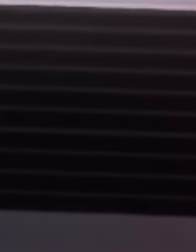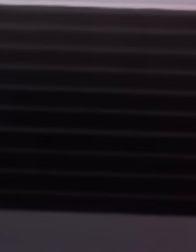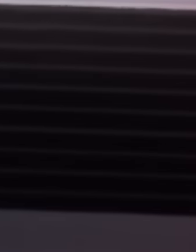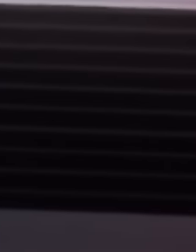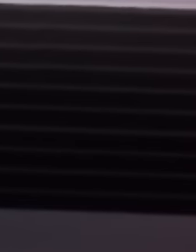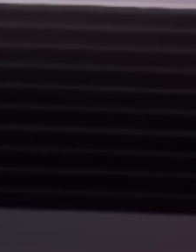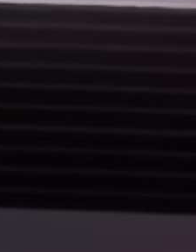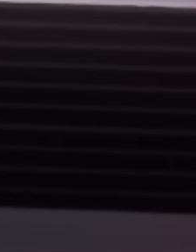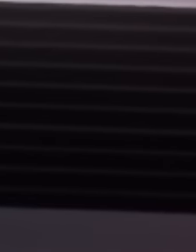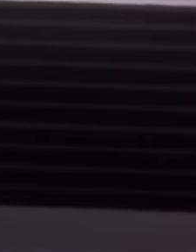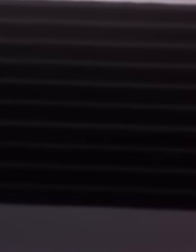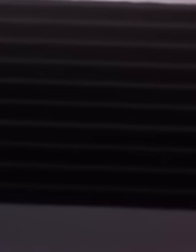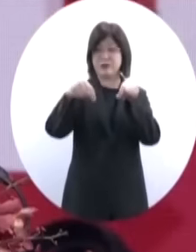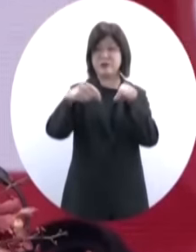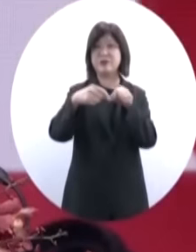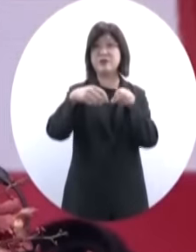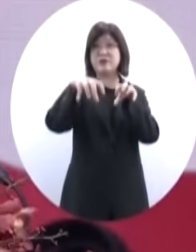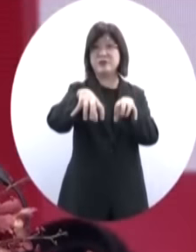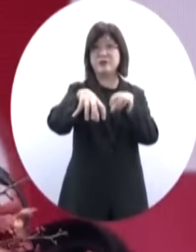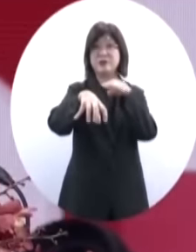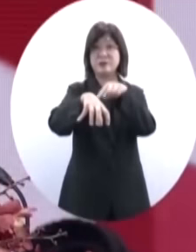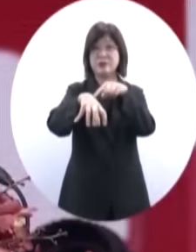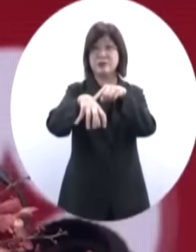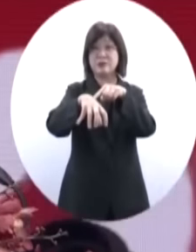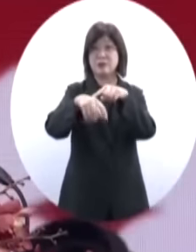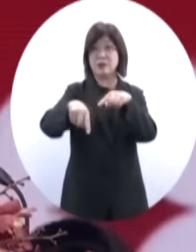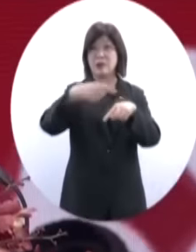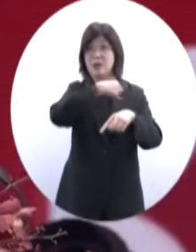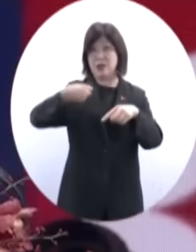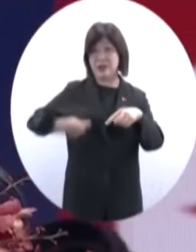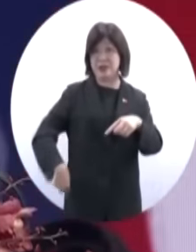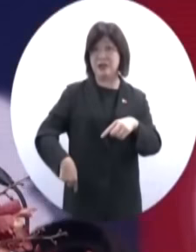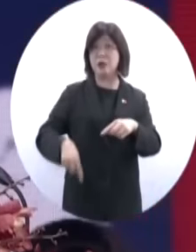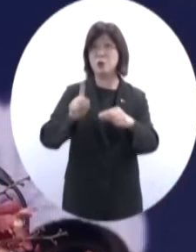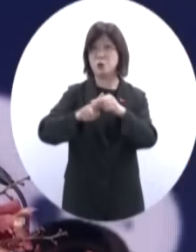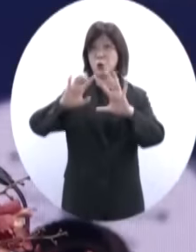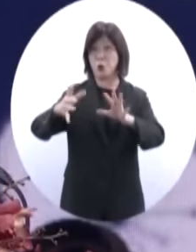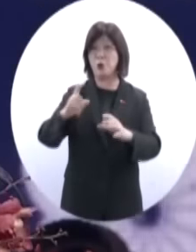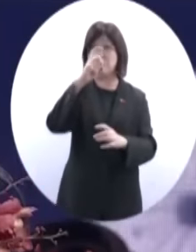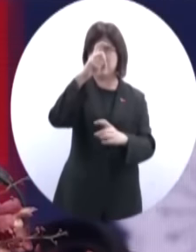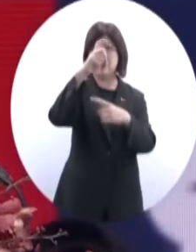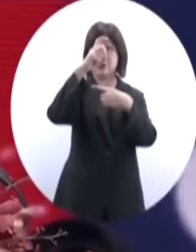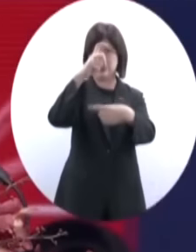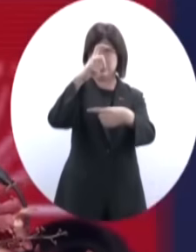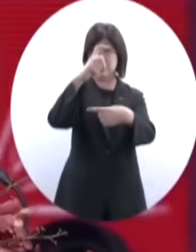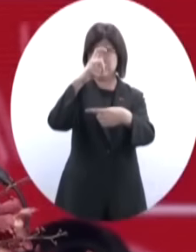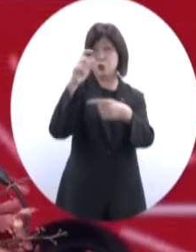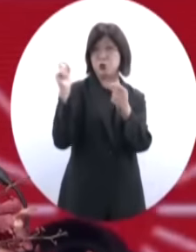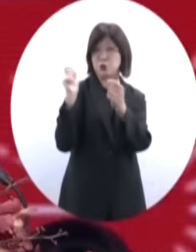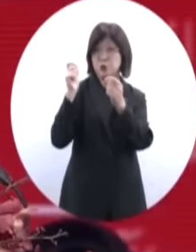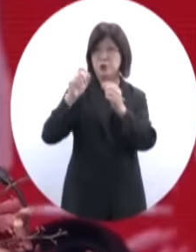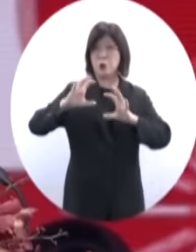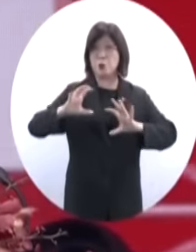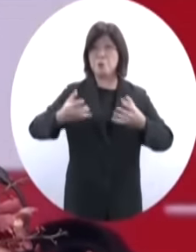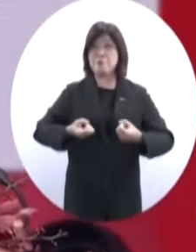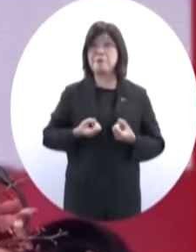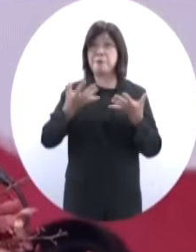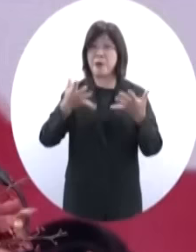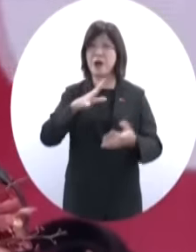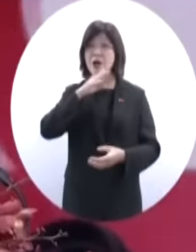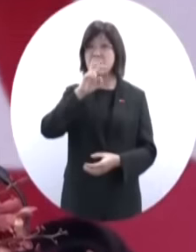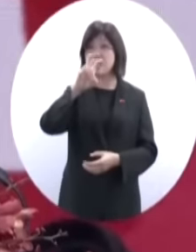经济每况愈下，民不聊生，公务员拿不到薪水的中华人民共和国，这才是中国害怕的地方。所以我觉得为